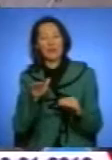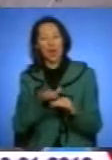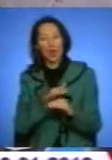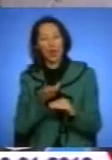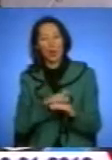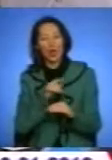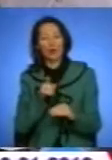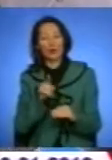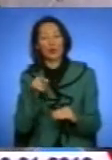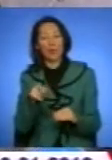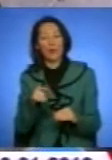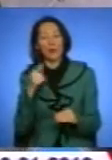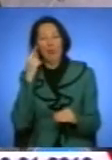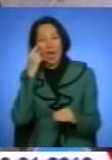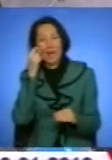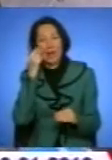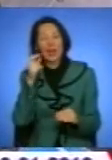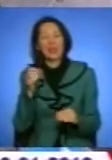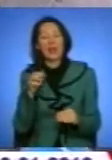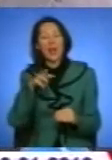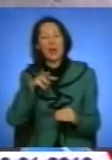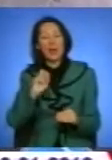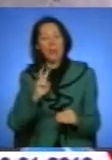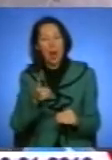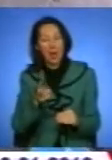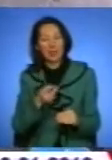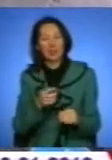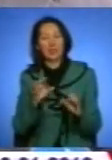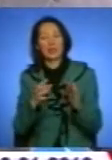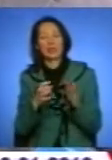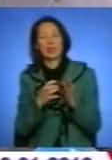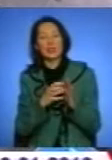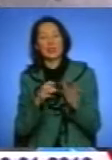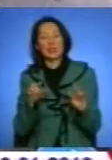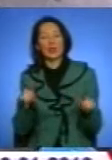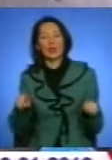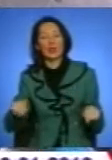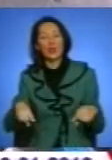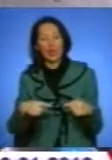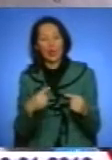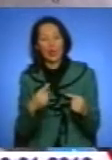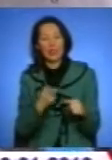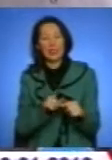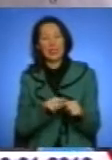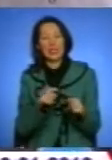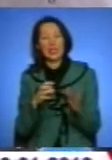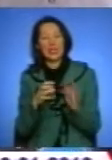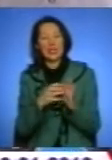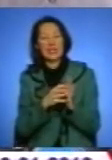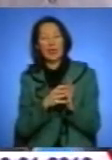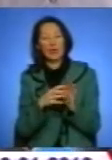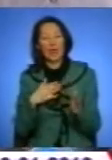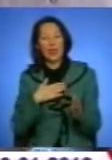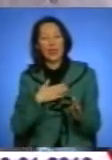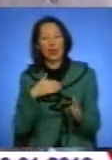тому що там і мед, там і мак, це символ відродження, це символ